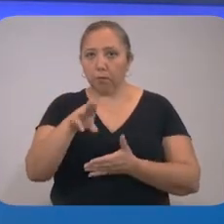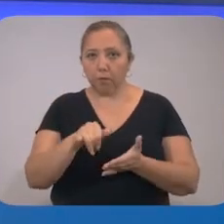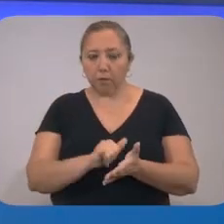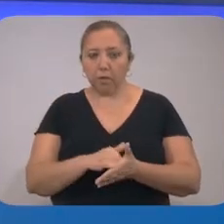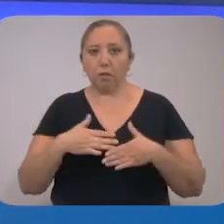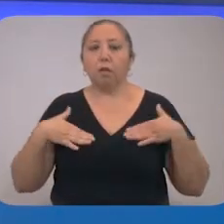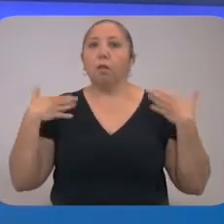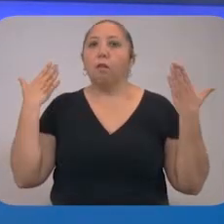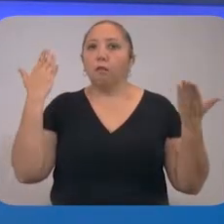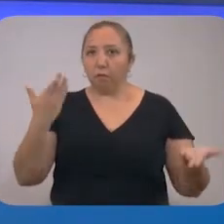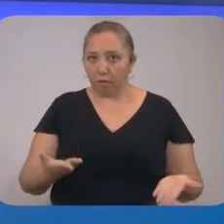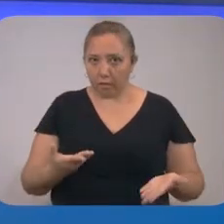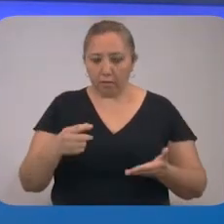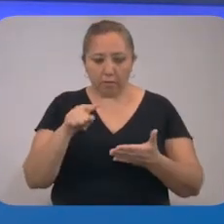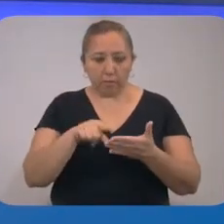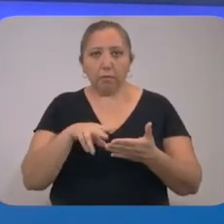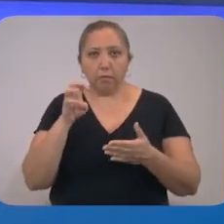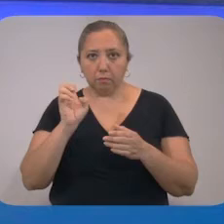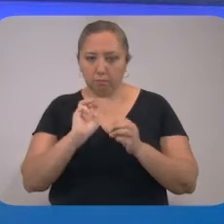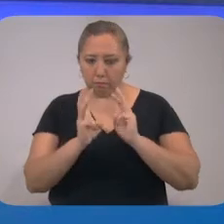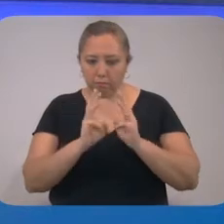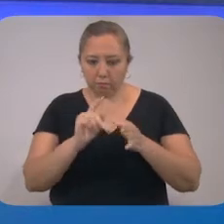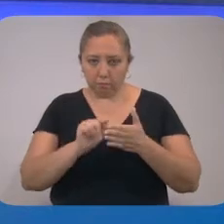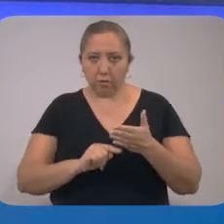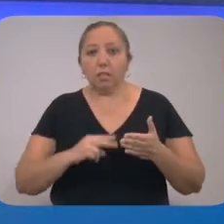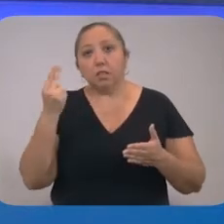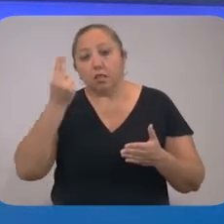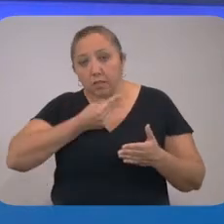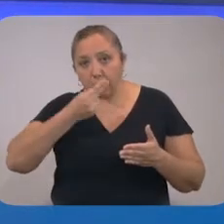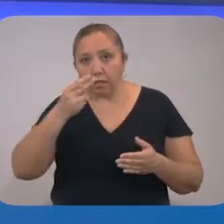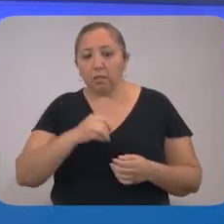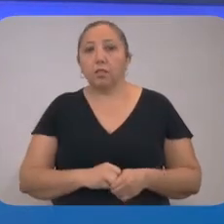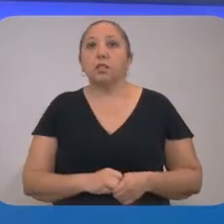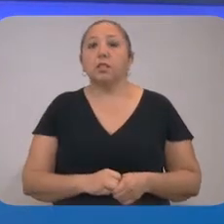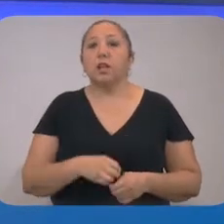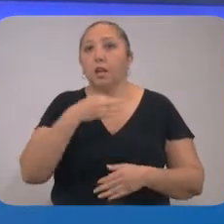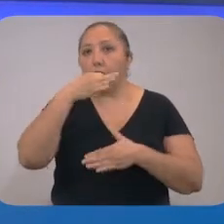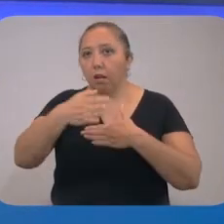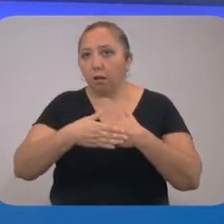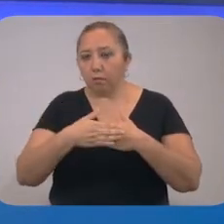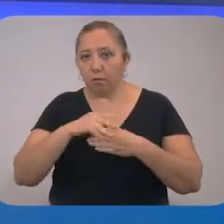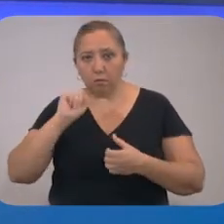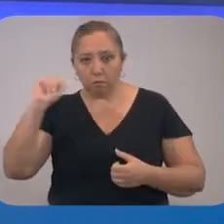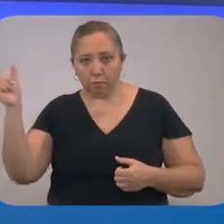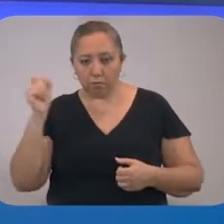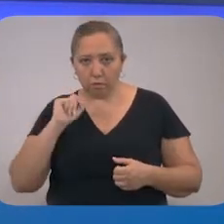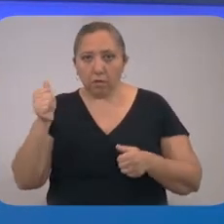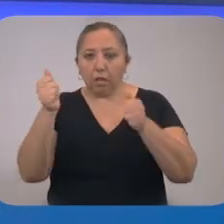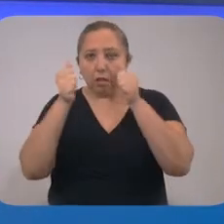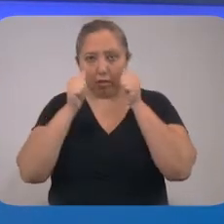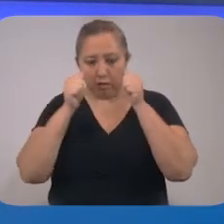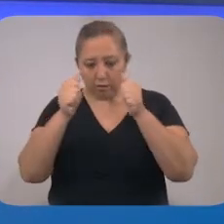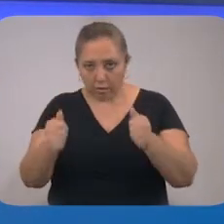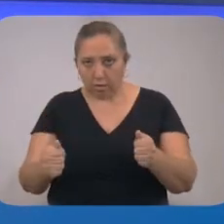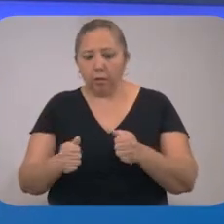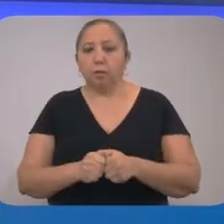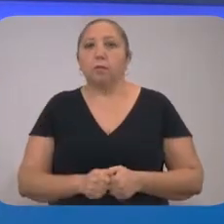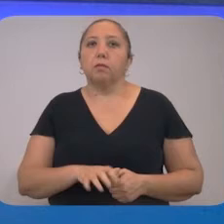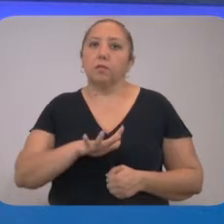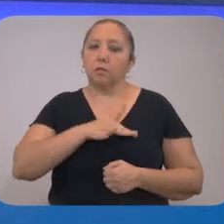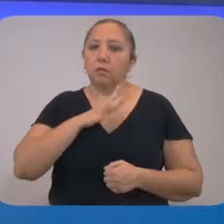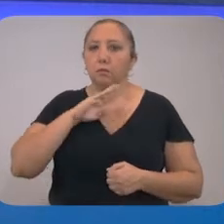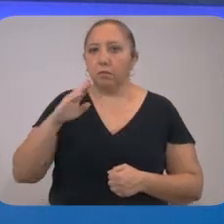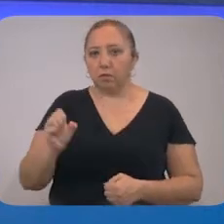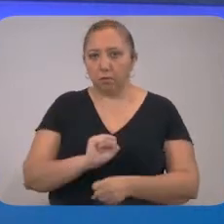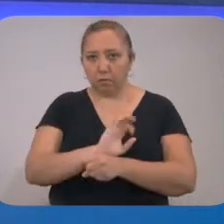kuyilal tu chik pahle kohan el coronavirus. Le chikuluk aba meditok, beshan betan, hatchen utial, le marso kun chik pahle kohan el